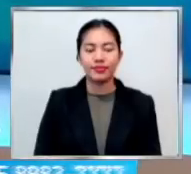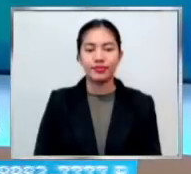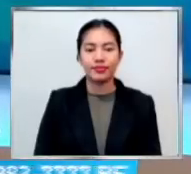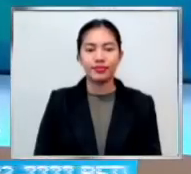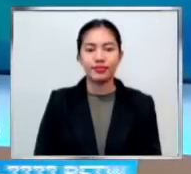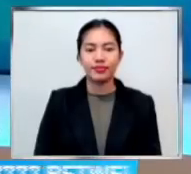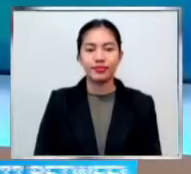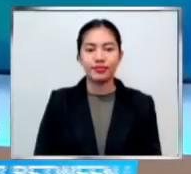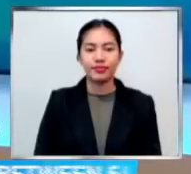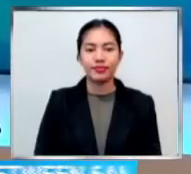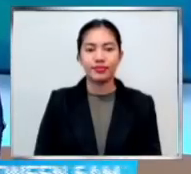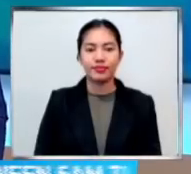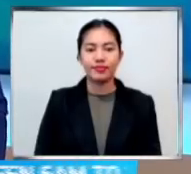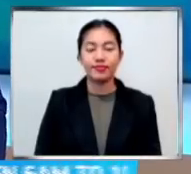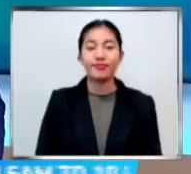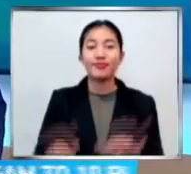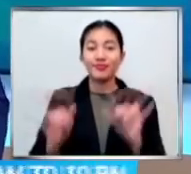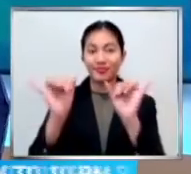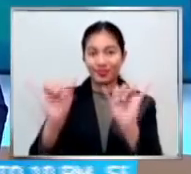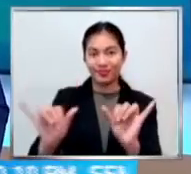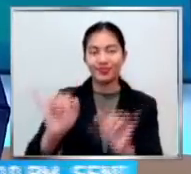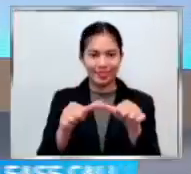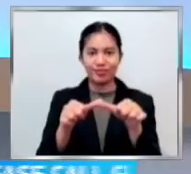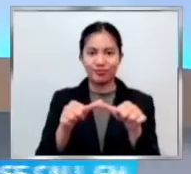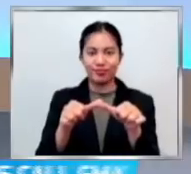Huwag pong BBTU, magbabalik pa ang Balitang Hali.